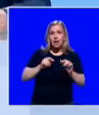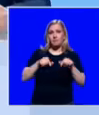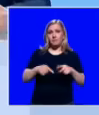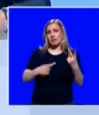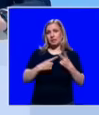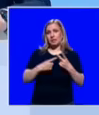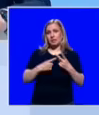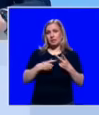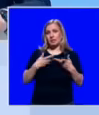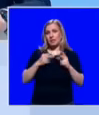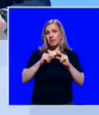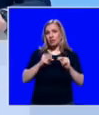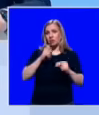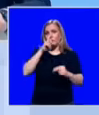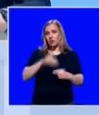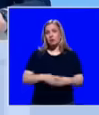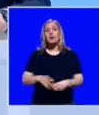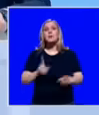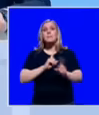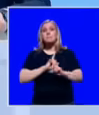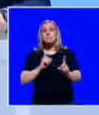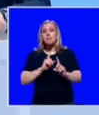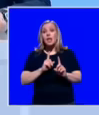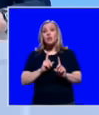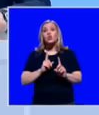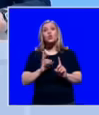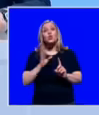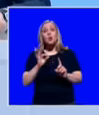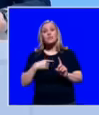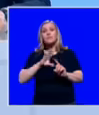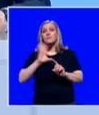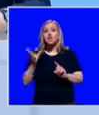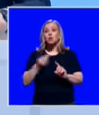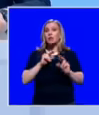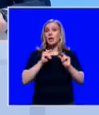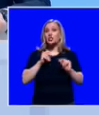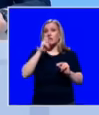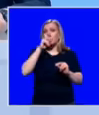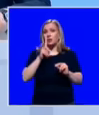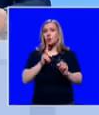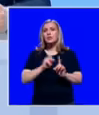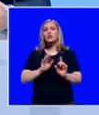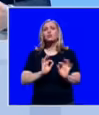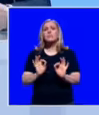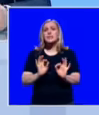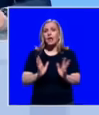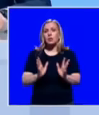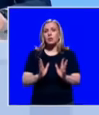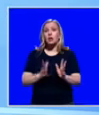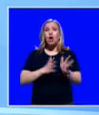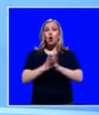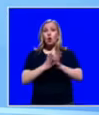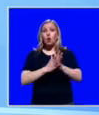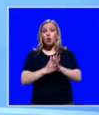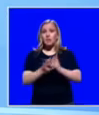кажете? Естествено, че не. Но аз всичко, което кажа, ще е важно. Защо смятате така? Нищо специално. Защо смятате така? Хората ме гледат